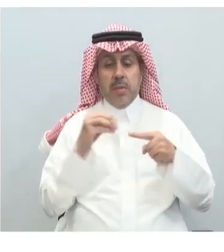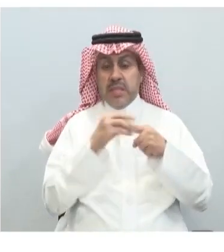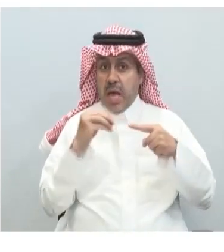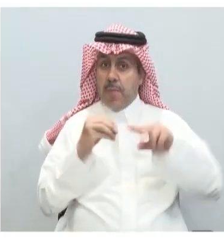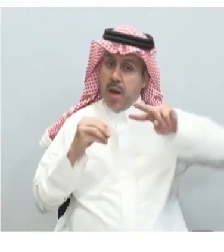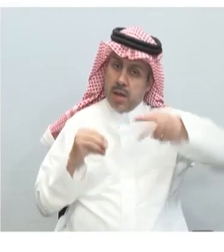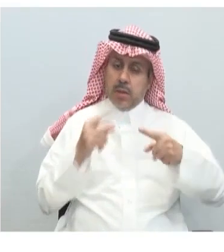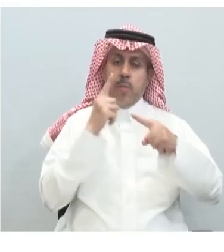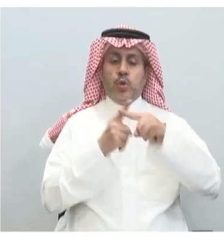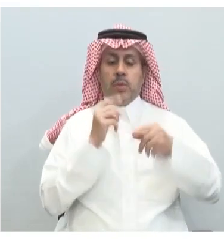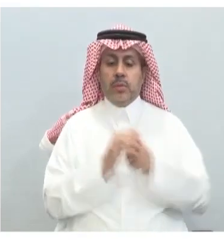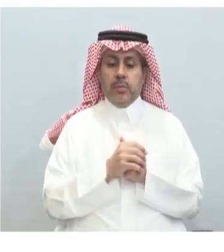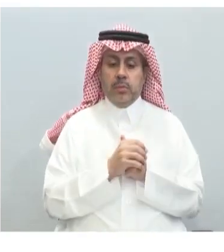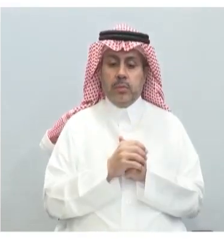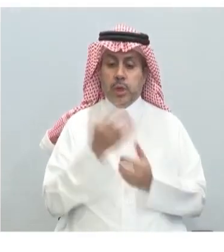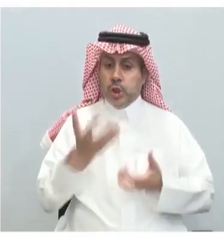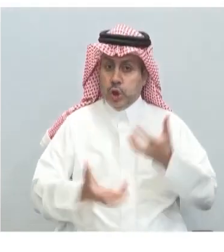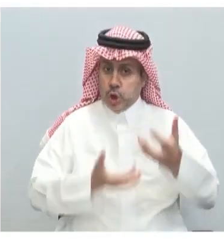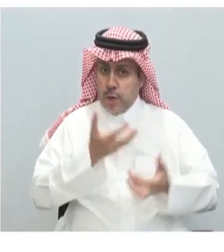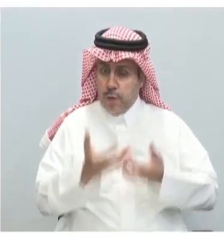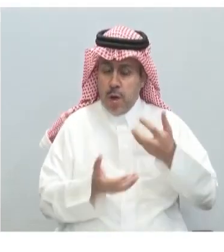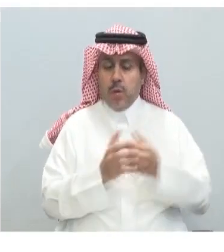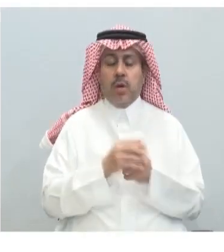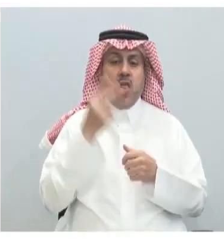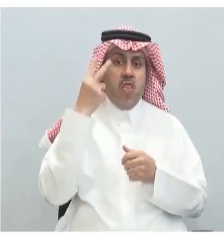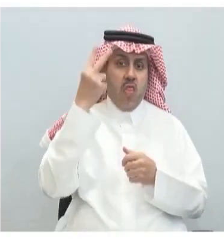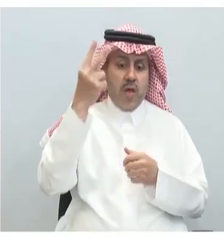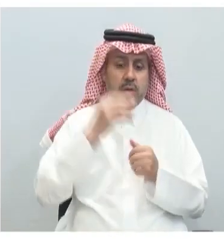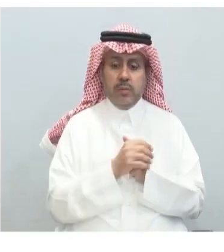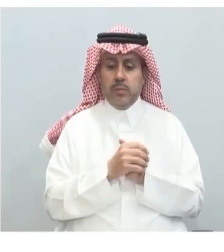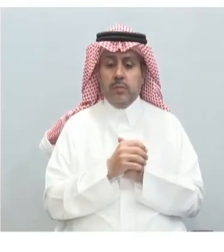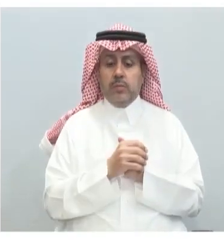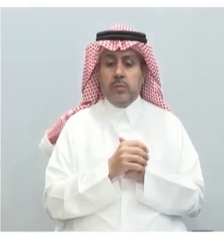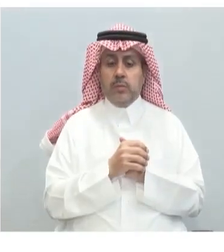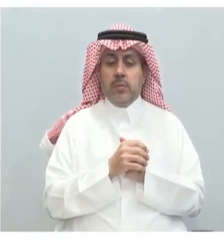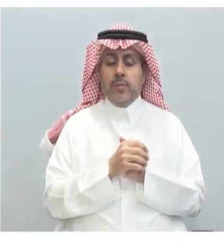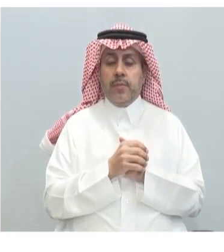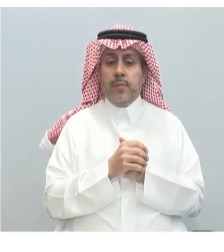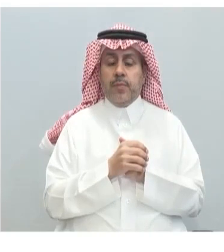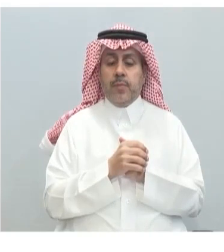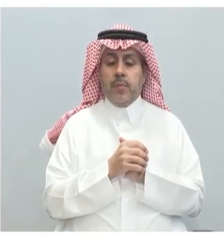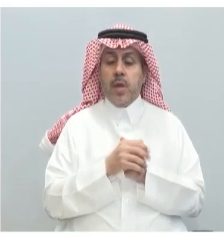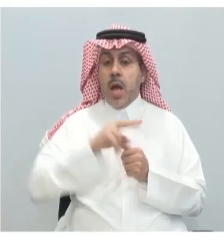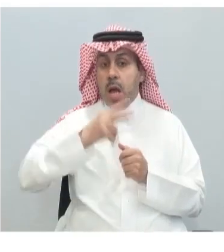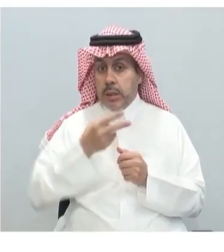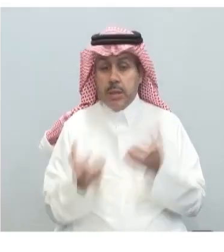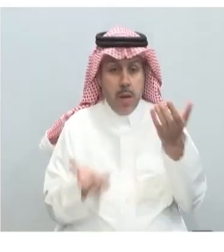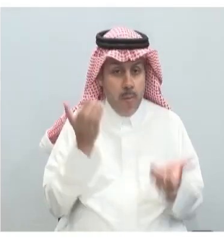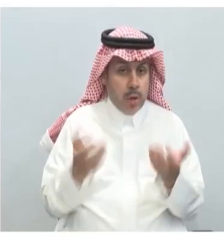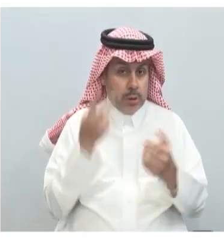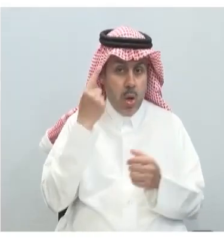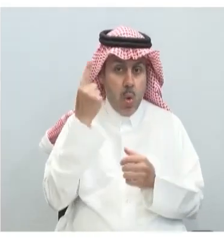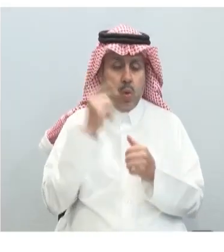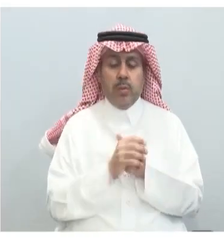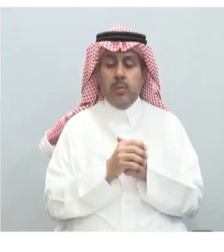اصبحت هنا موجبه التفاعل الثاني لاحظ معي سيعطيني طبعا نعكس المعادله الاولى ايضا سنغير